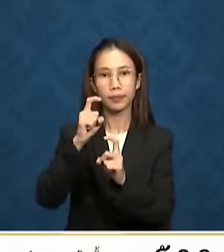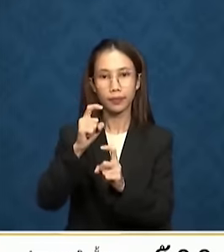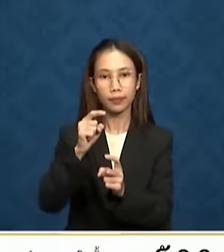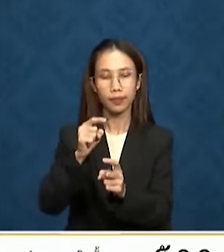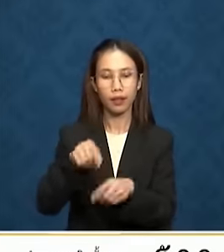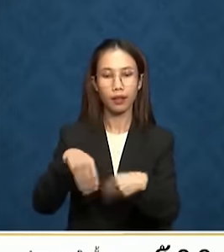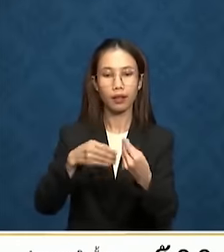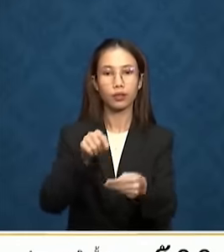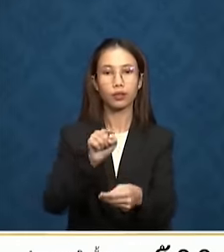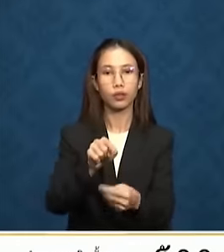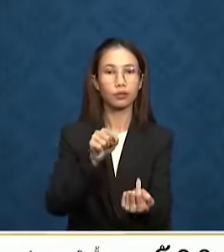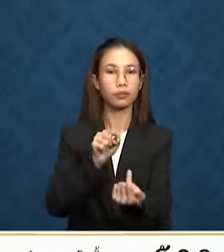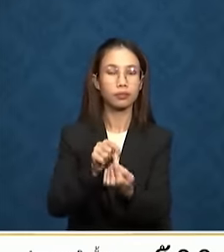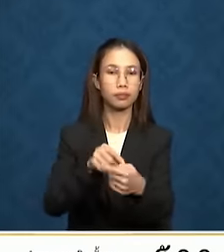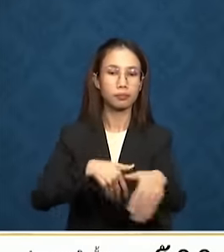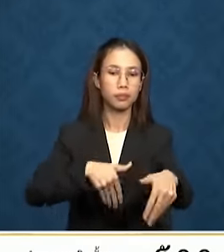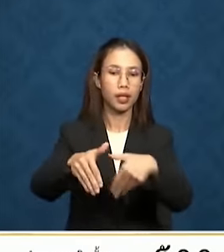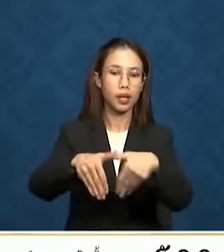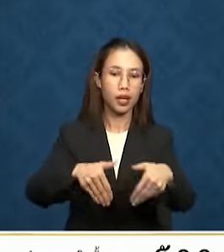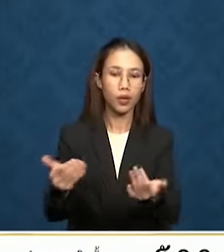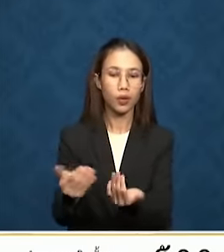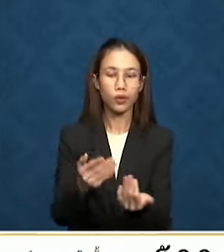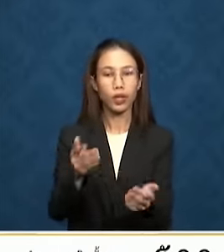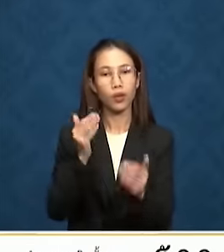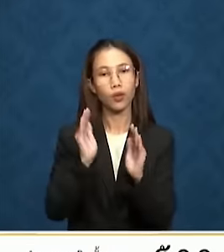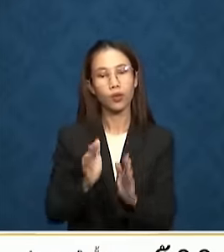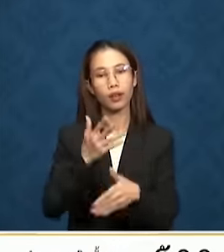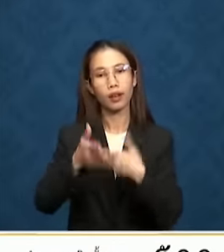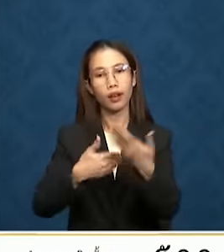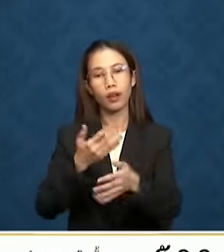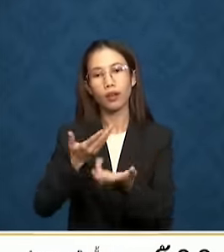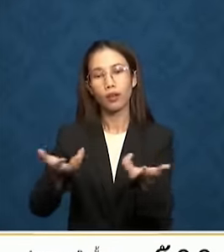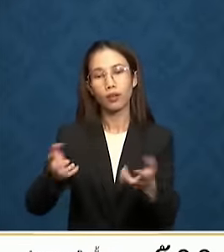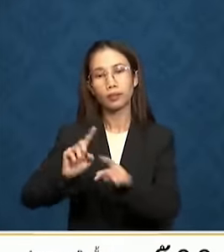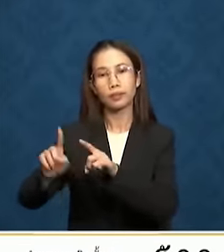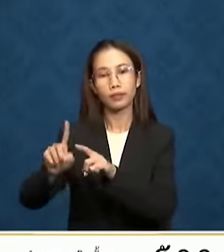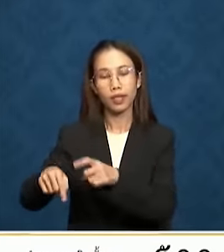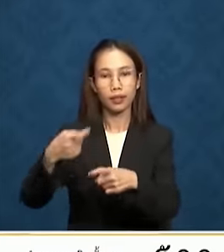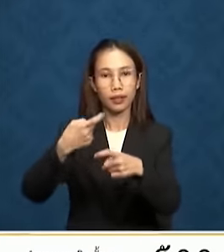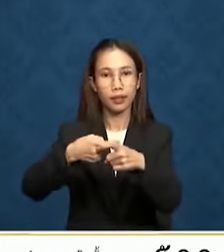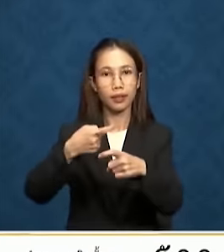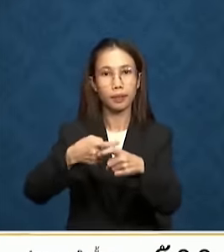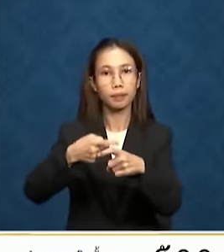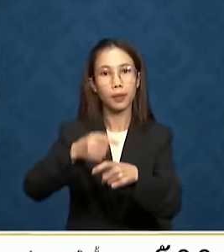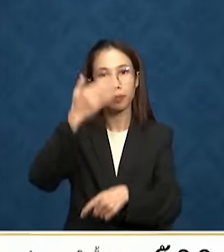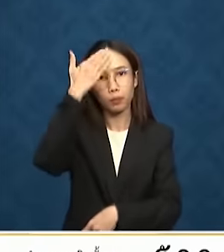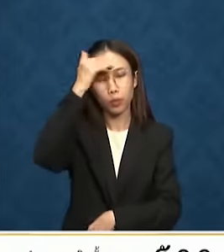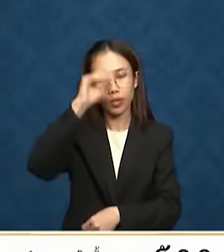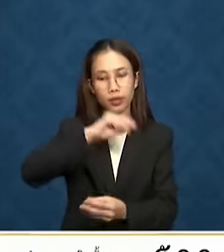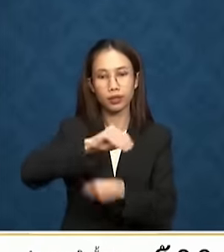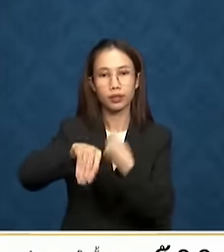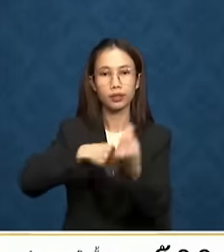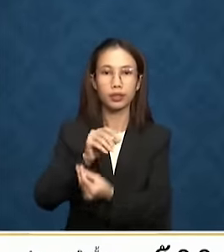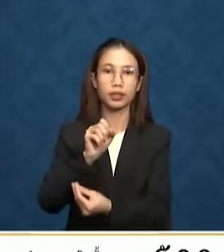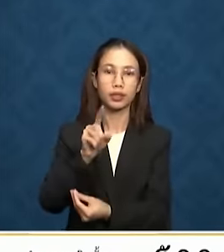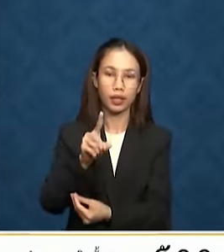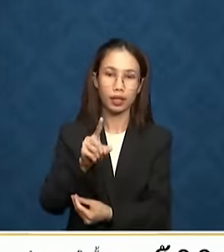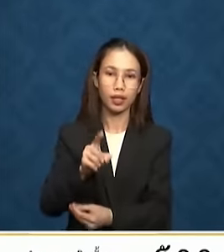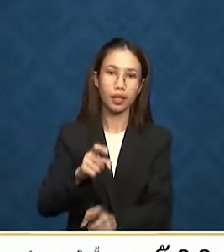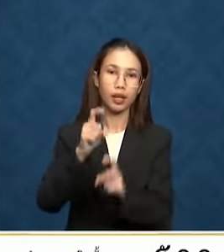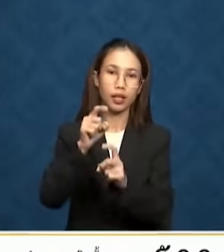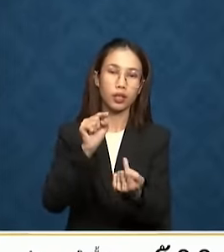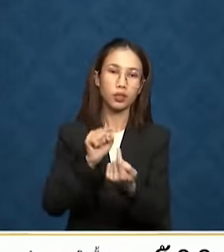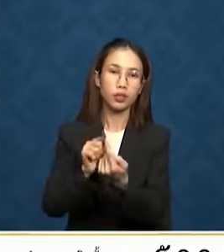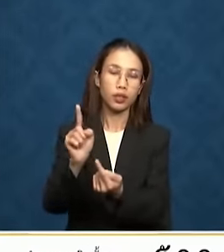พี่น้องประชาชนลูกเด็กเล็กแดงพ่อค้าแม่ขายครับมีความยากลำบากทั้ในแง่ของเศรษฐกิจแล้วก็มีความเสี่ยงจาก